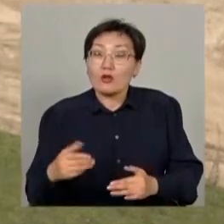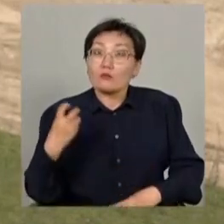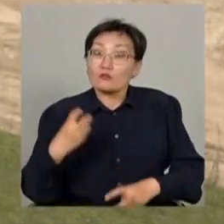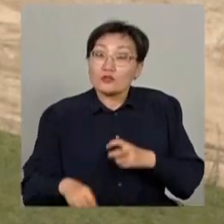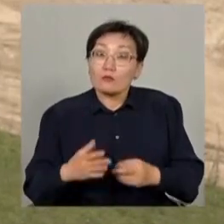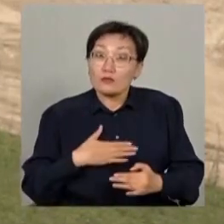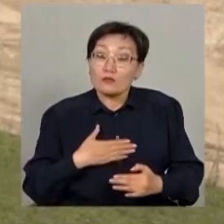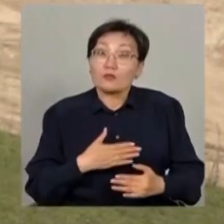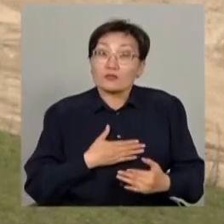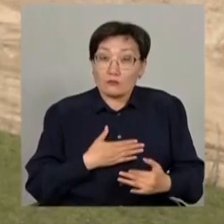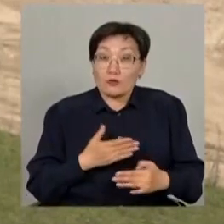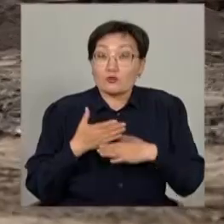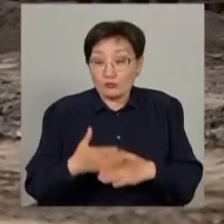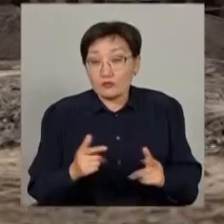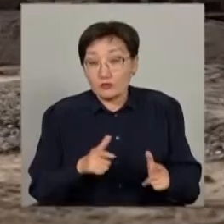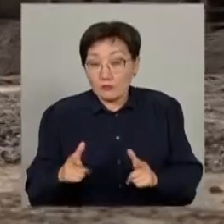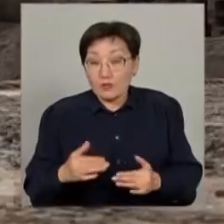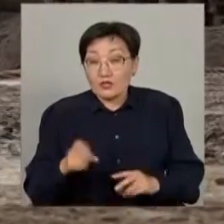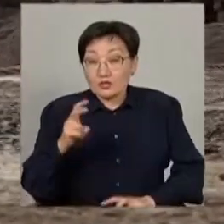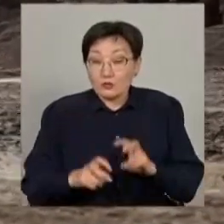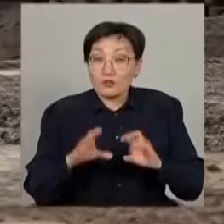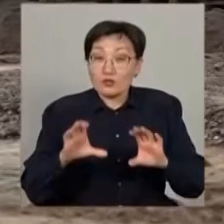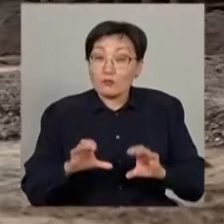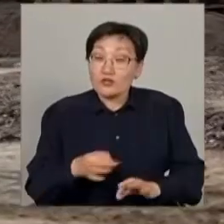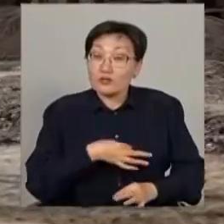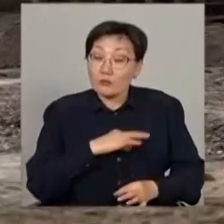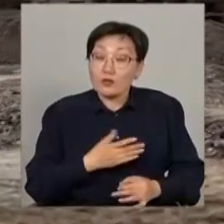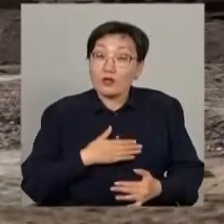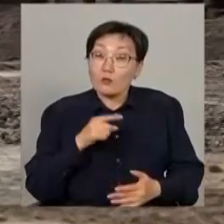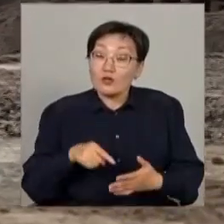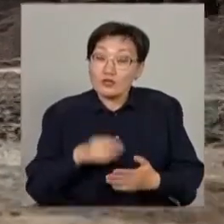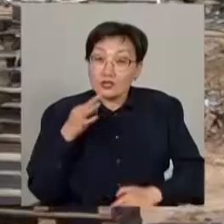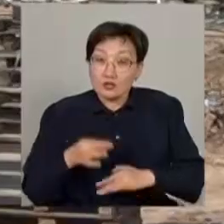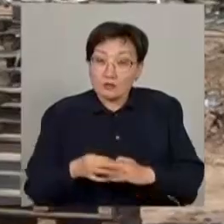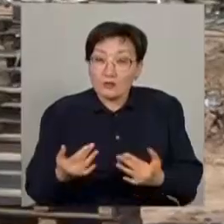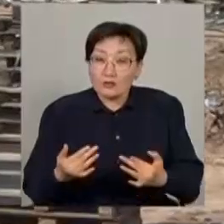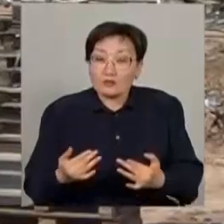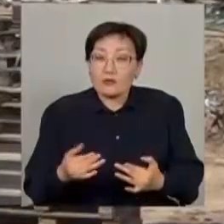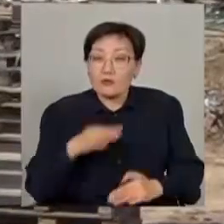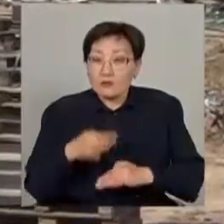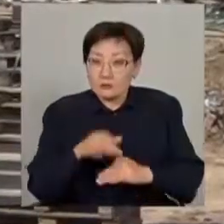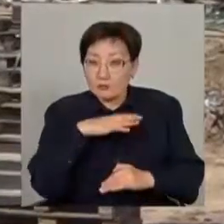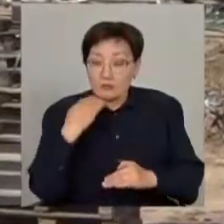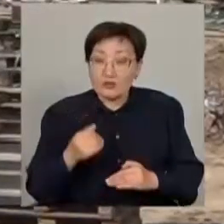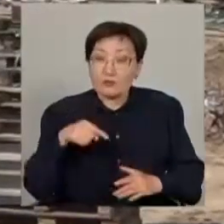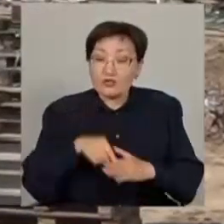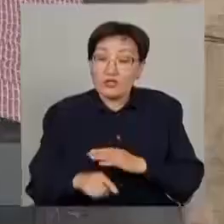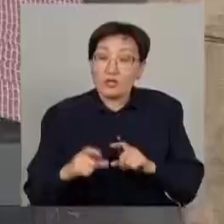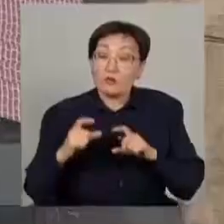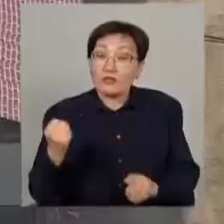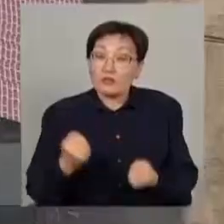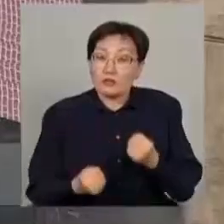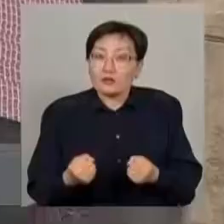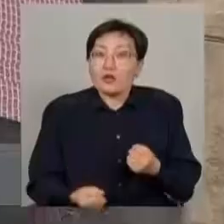десе, біз өз тарапымыздан атсалысуға дайынбыз. Зауыттың заңды өкілі біз қойған сауалдардан қанша бұлтарса да зауыт ішінде жүк көліктерінің қайдан